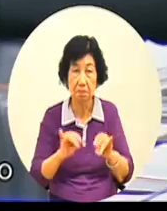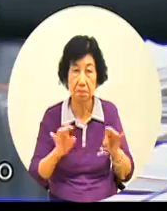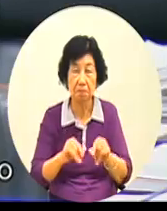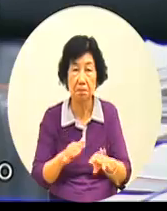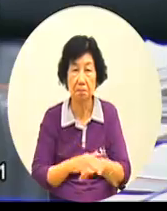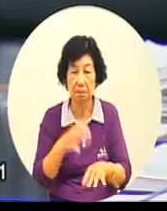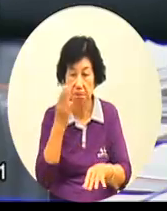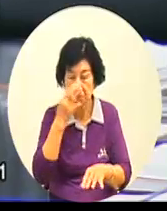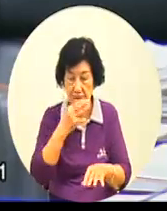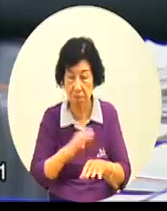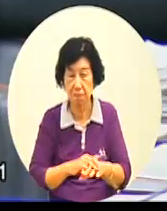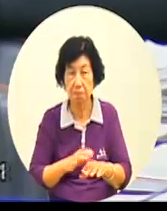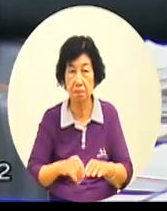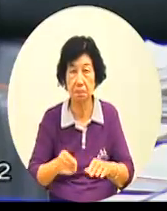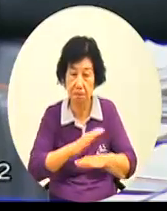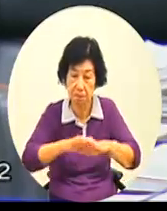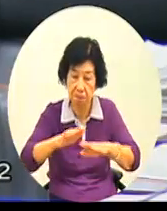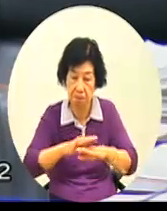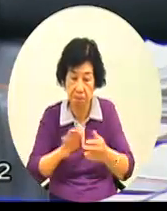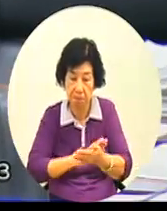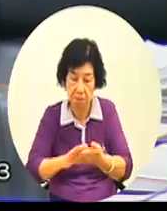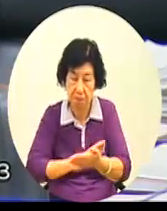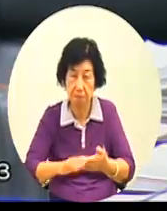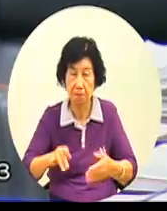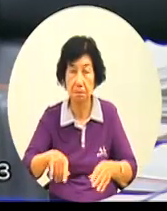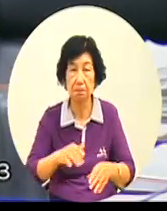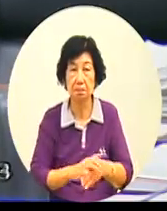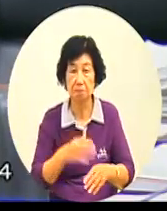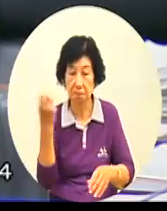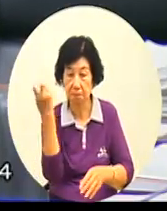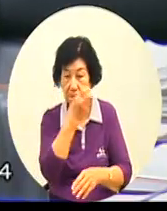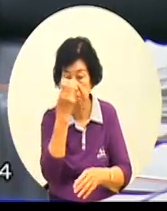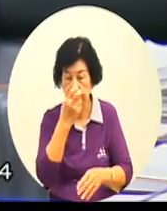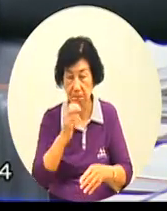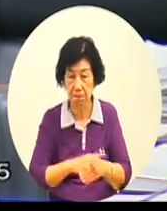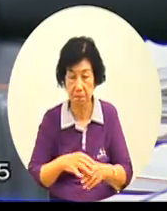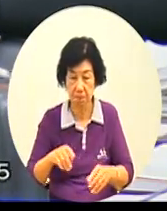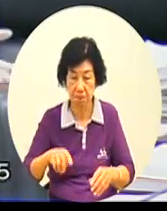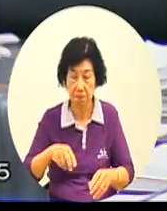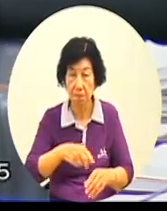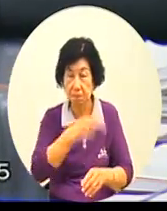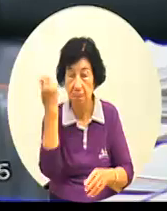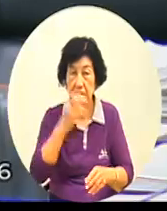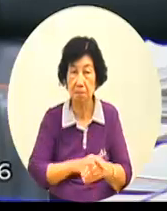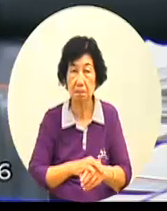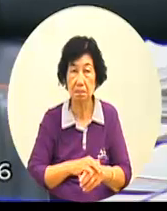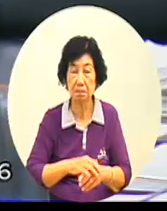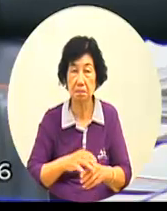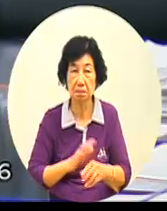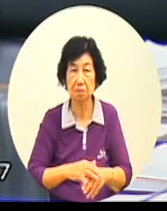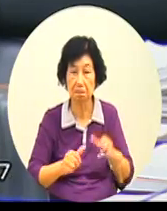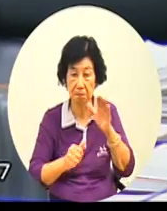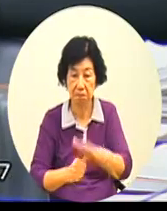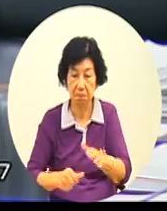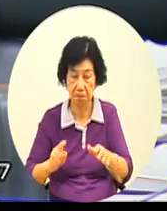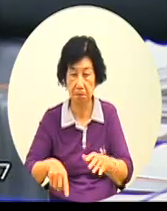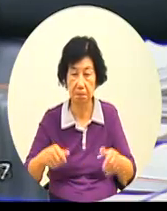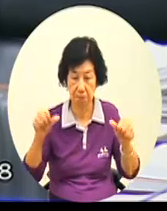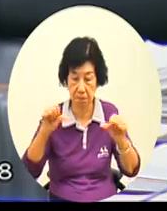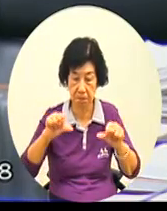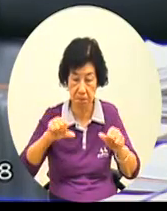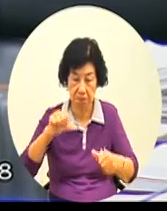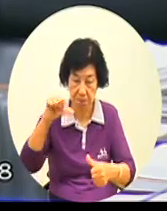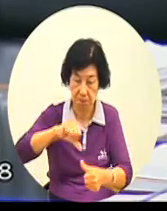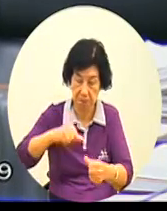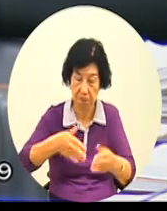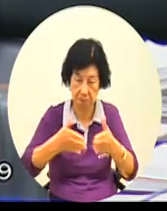掉啊。可是你说灰尘我来检查不合格就是要罚，那我觉得这个对企业主而言他的心情感受